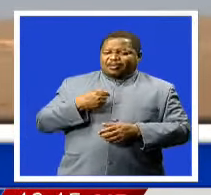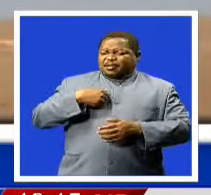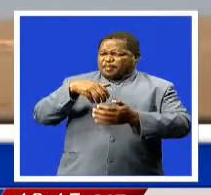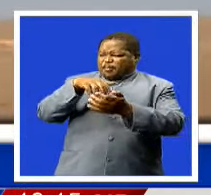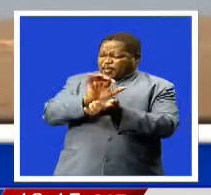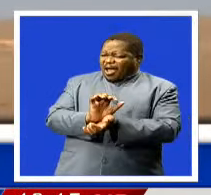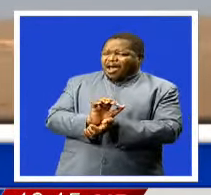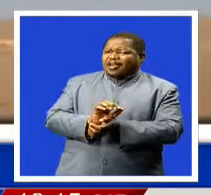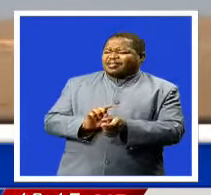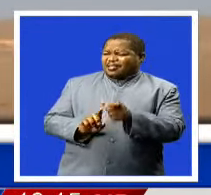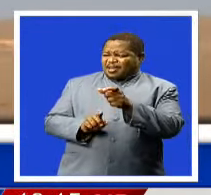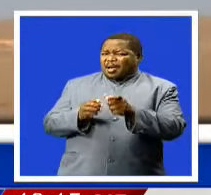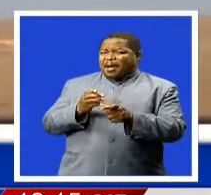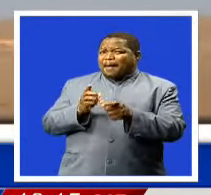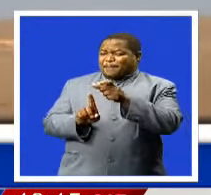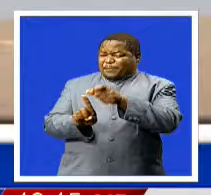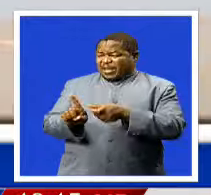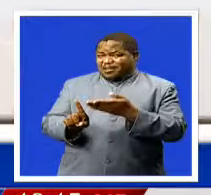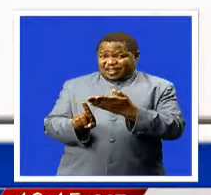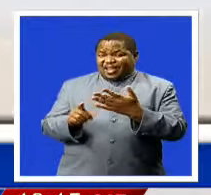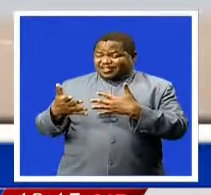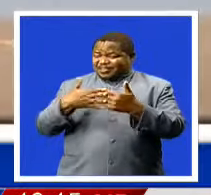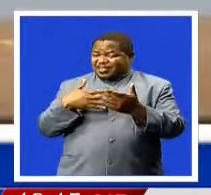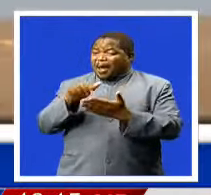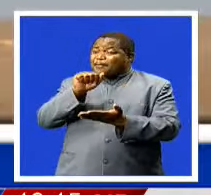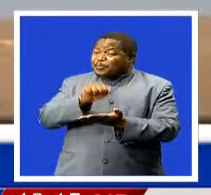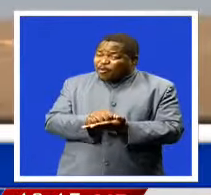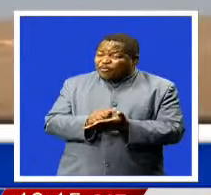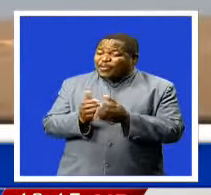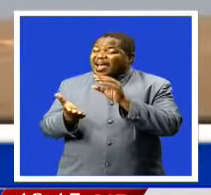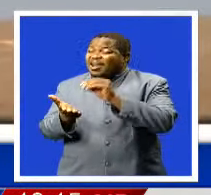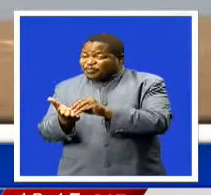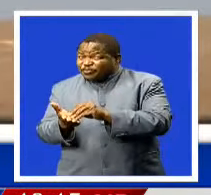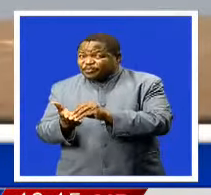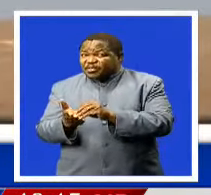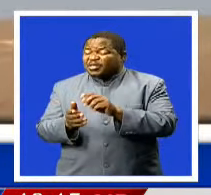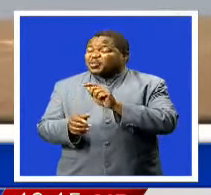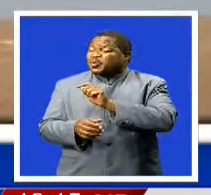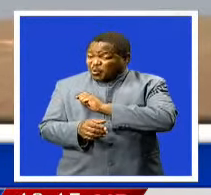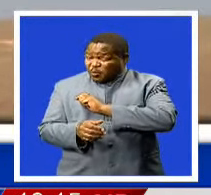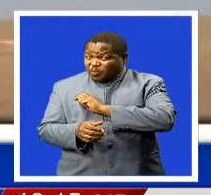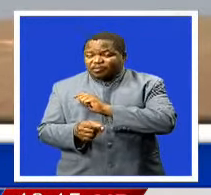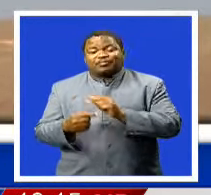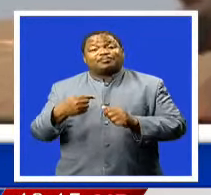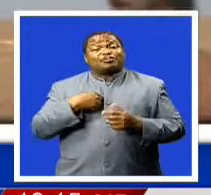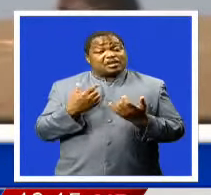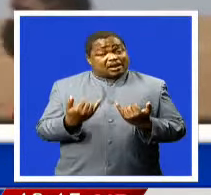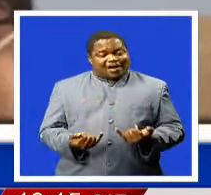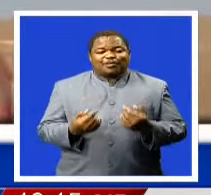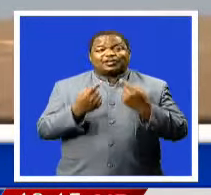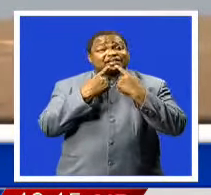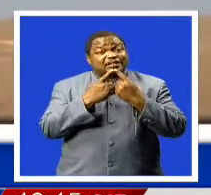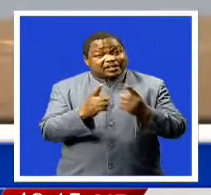angati prove yini leti lakhuluma ngato ngako ke maswati angicwayise bonkosi kwekuthi leli